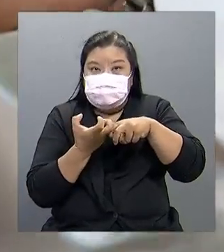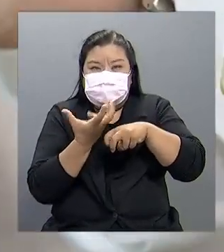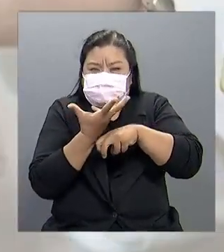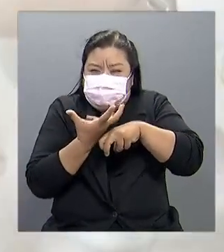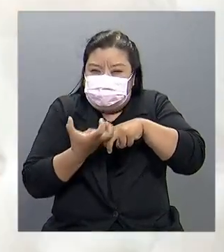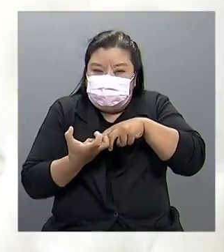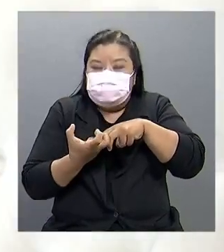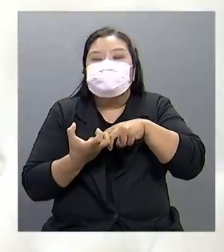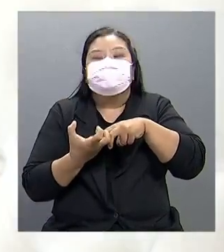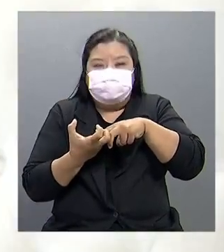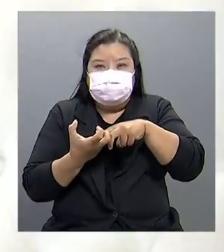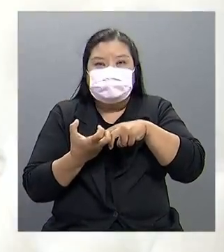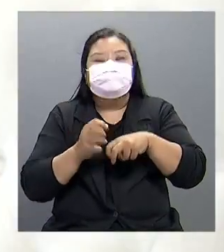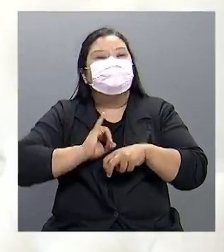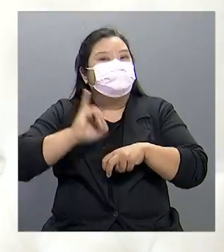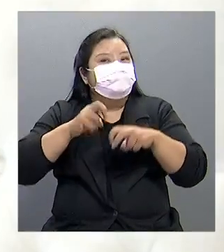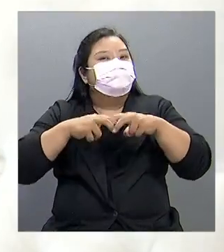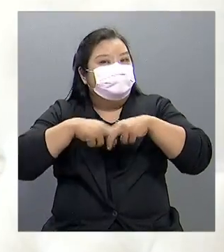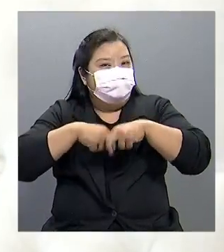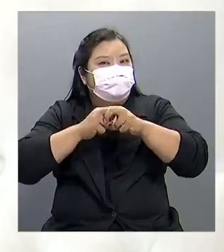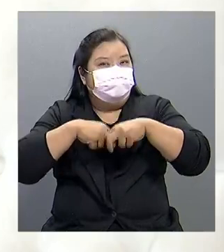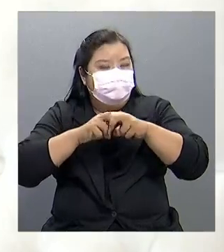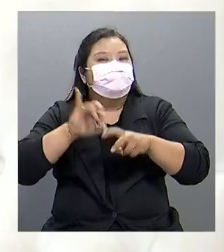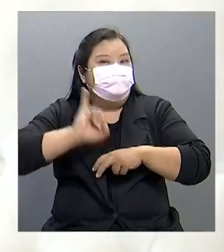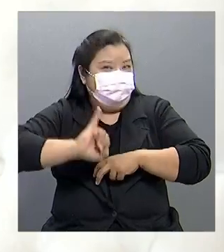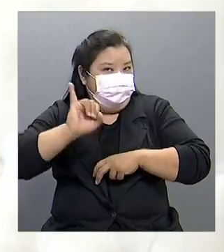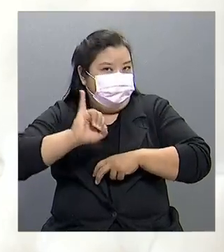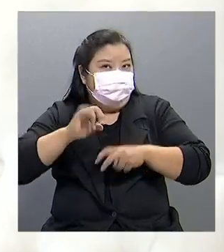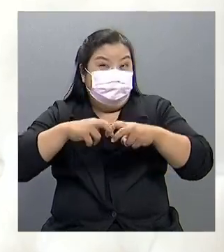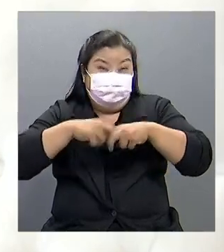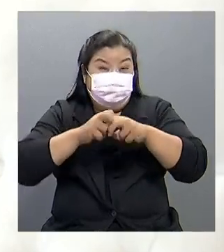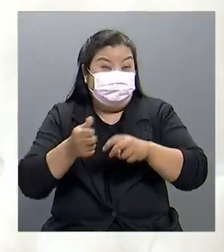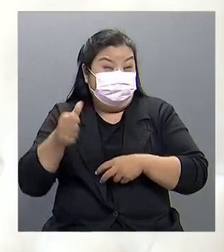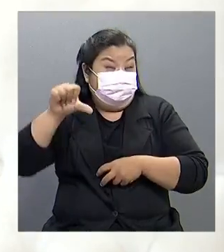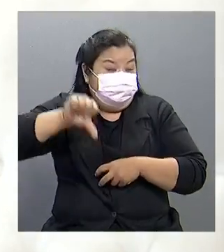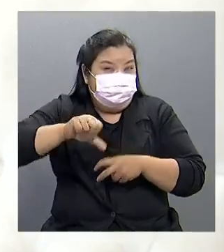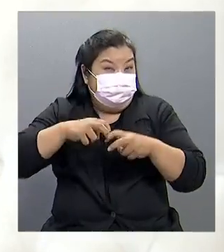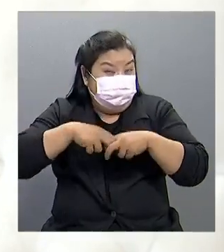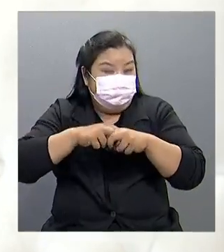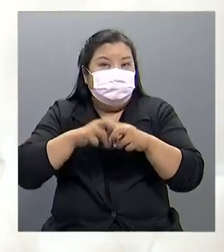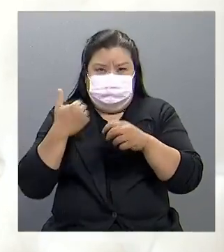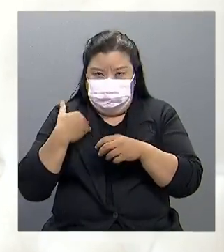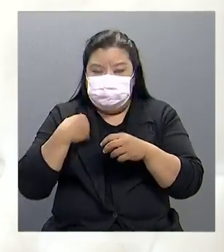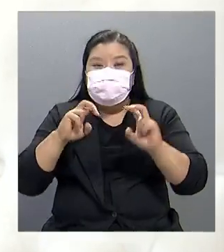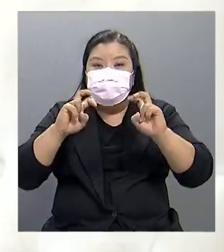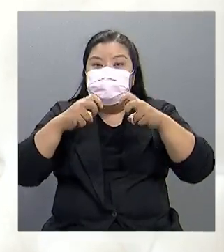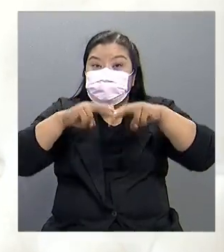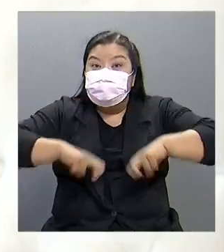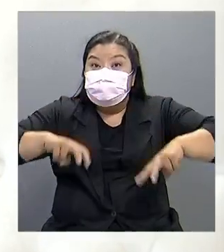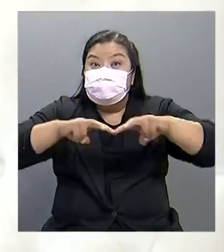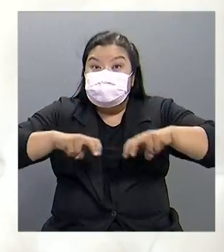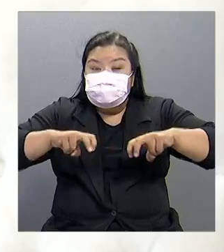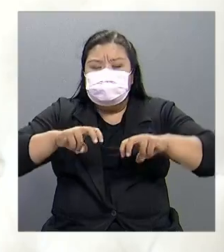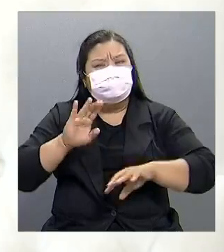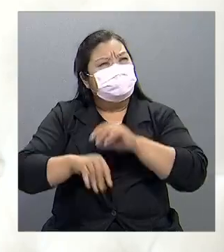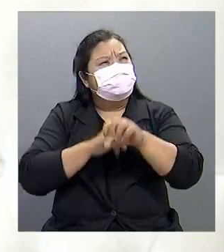เสียดสีกันมาก ถูกต้องมีการเสียดสีแล้วมีการสึกมากขึ้นมันมีงานวิจัยนะฮะที่ทำที่สงขลานะครับปี2007เขาบอก